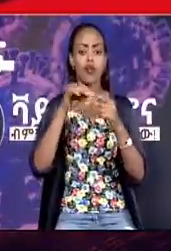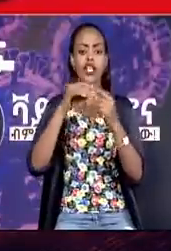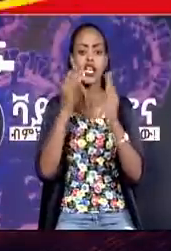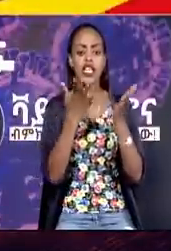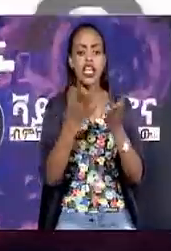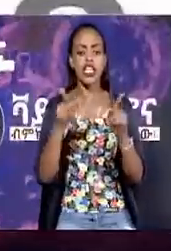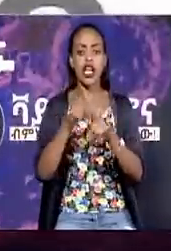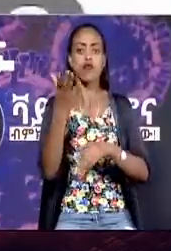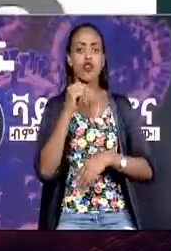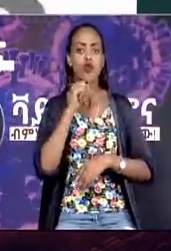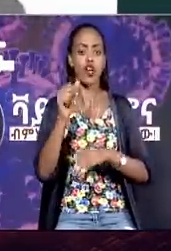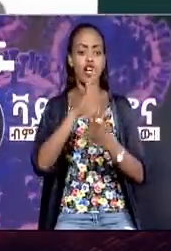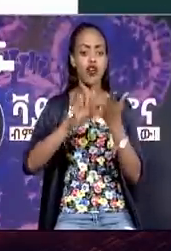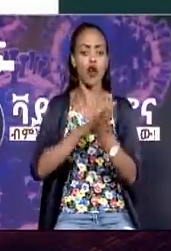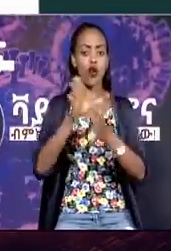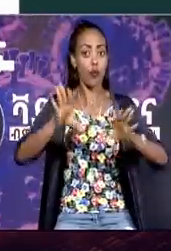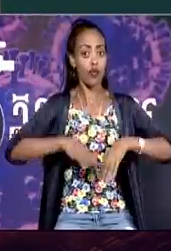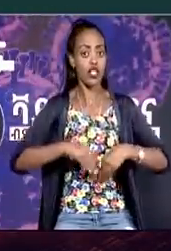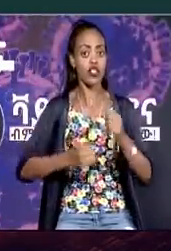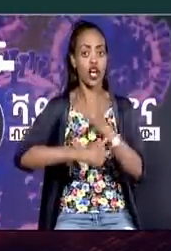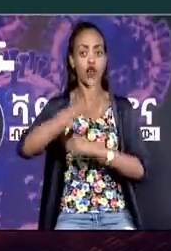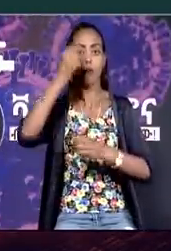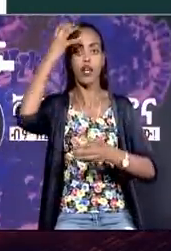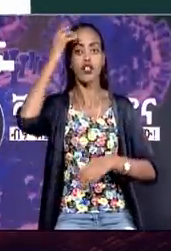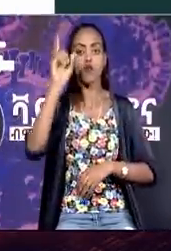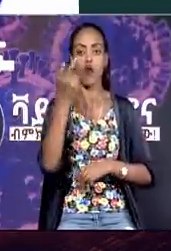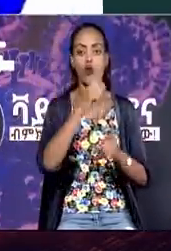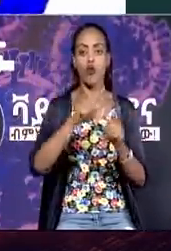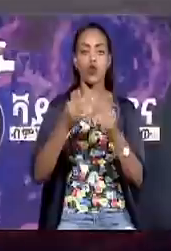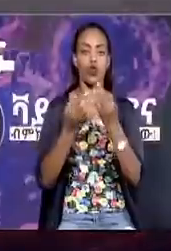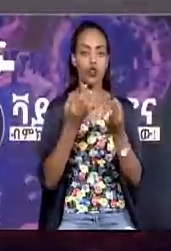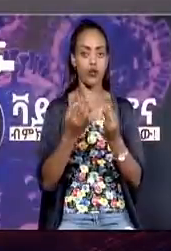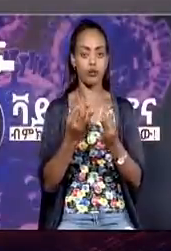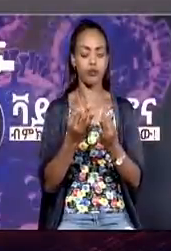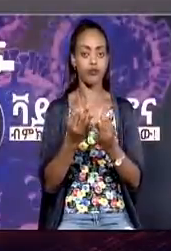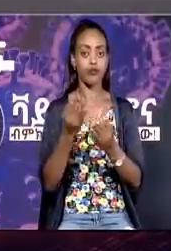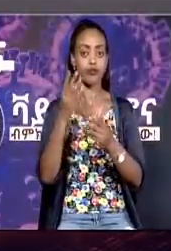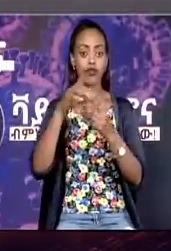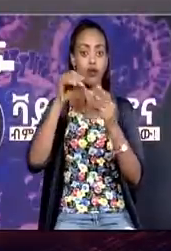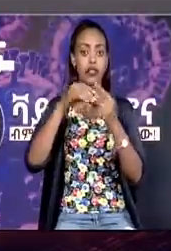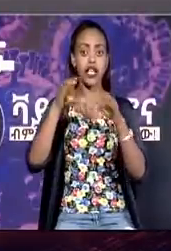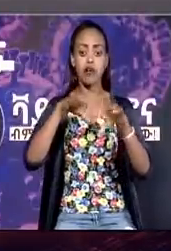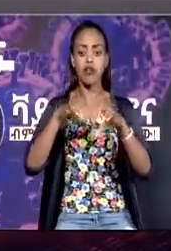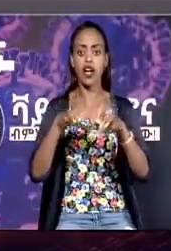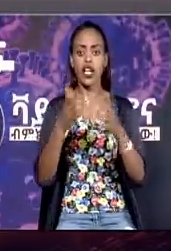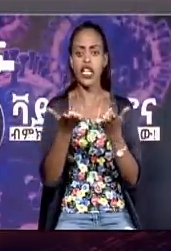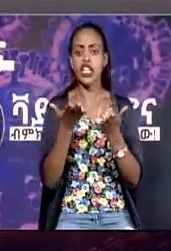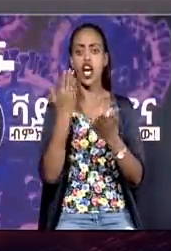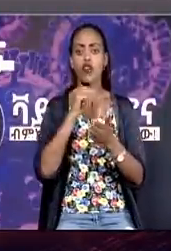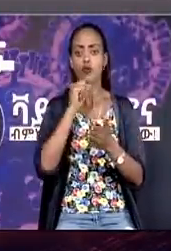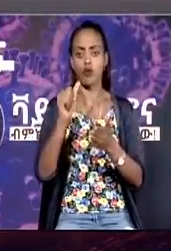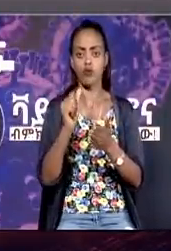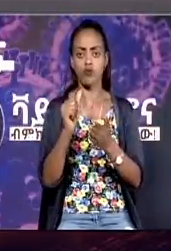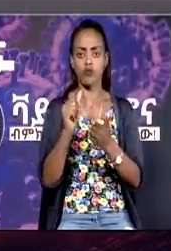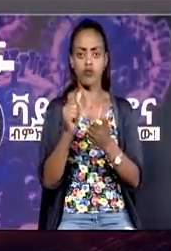ድሌት ከም ዘይነበረን ቅልውላው ቅቡልነት ዘጋጠሞ መንግስቲ ምዃኑ እውን ገሊፆም መረፃ ናይ ምግባር ድሌት ኣይነበረ ወዲያው ናብ ስልጣን